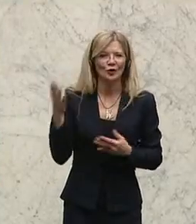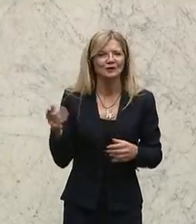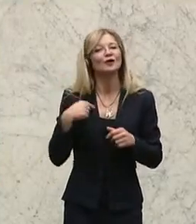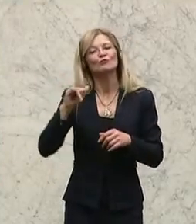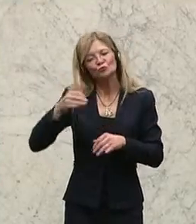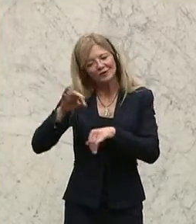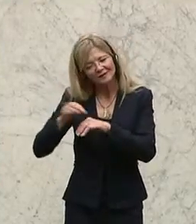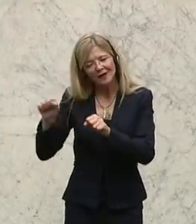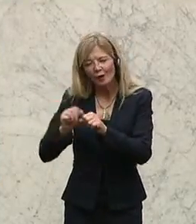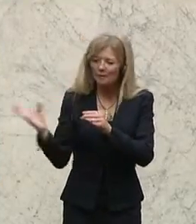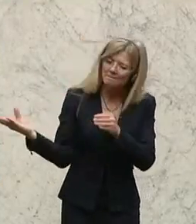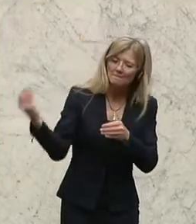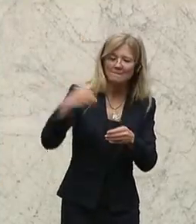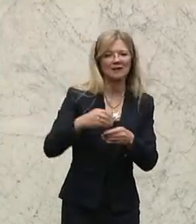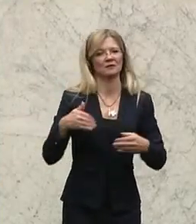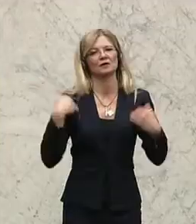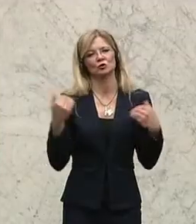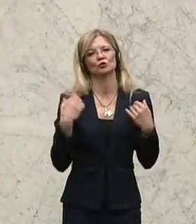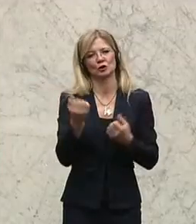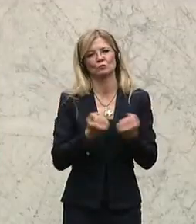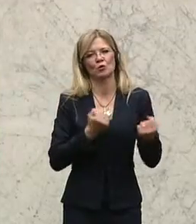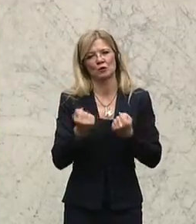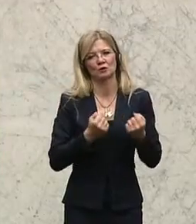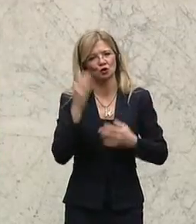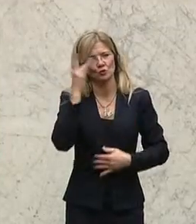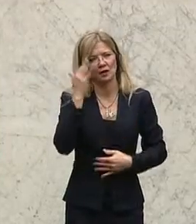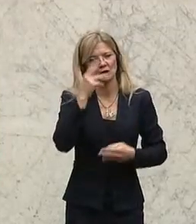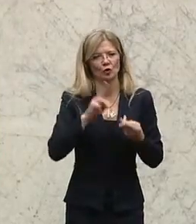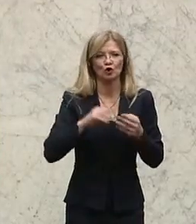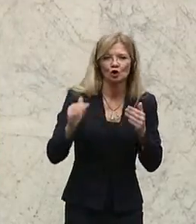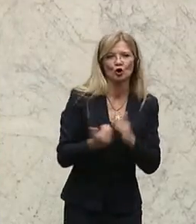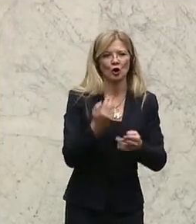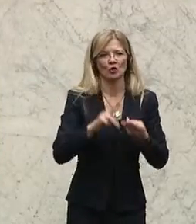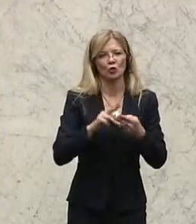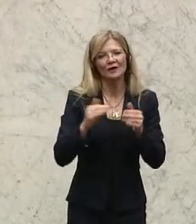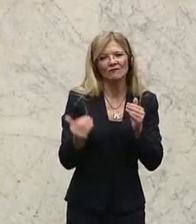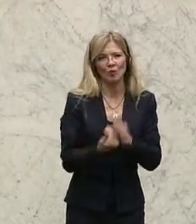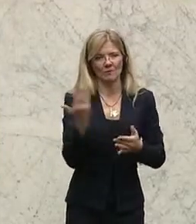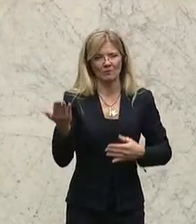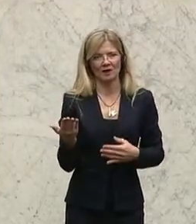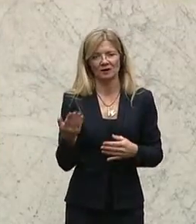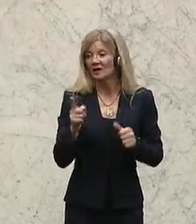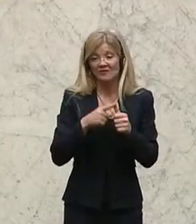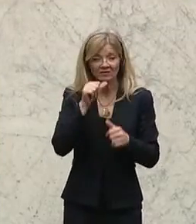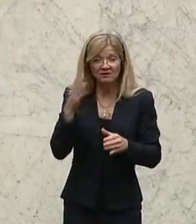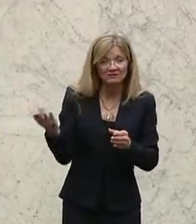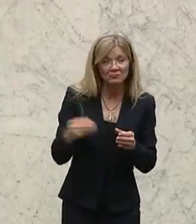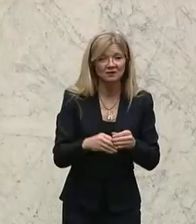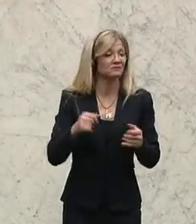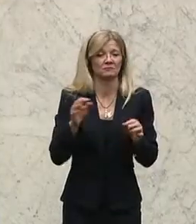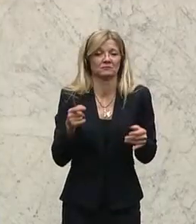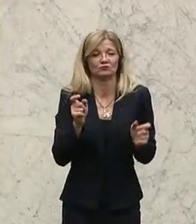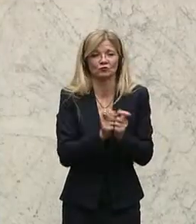Überlegungen, gesundheitspolitische Überlegungen, in Neuerungen, in Reformen, dann kann das nicht gut gehen. Ich glaube, dass eine gewisse Missachtung